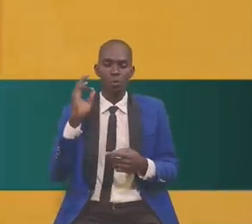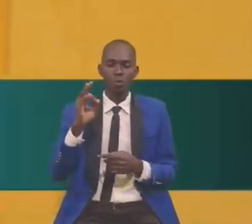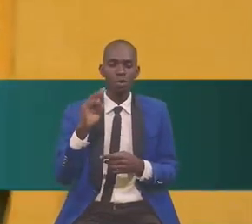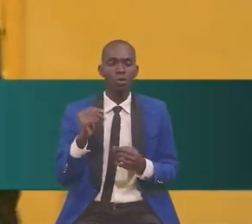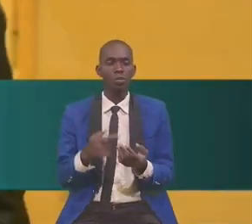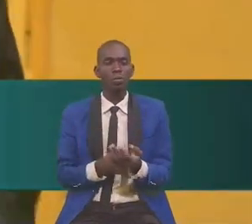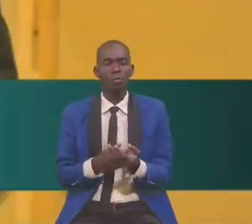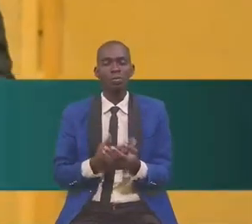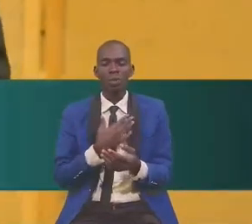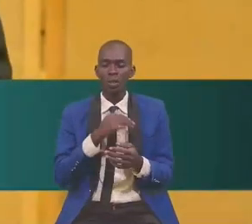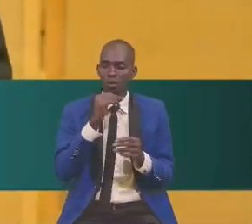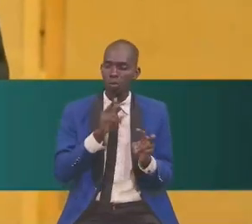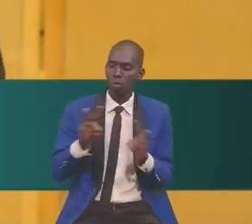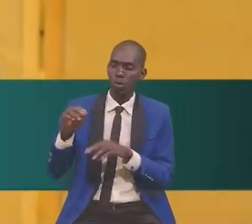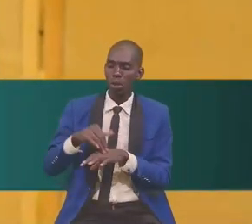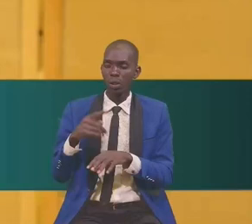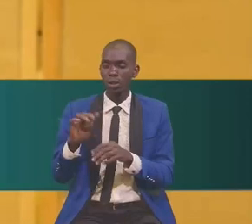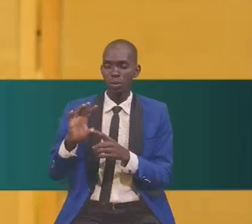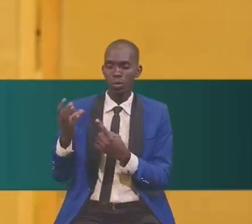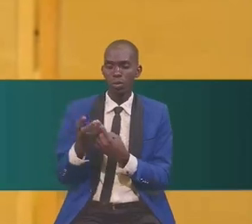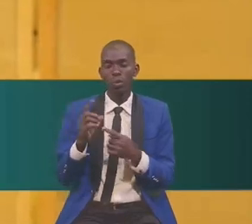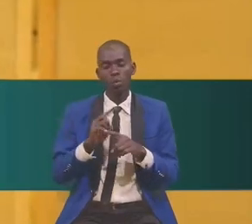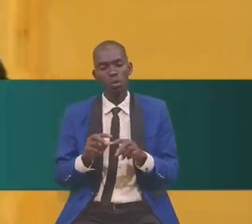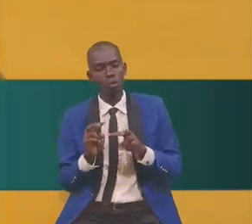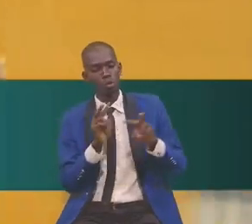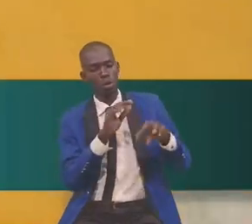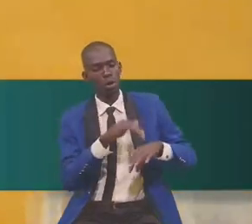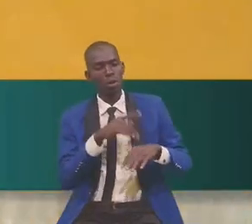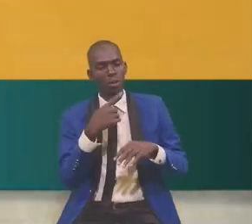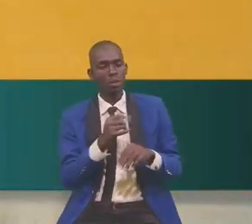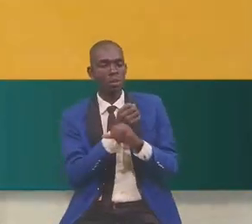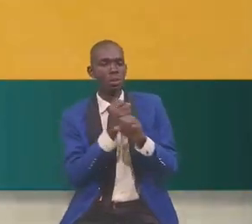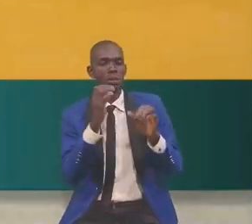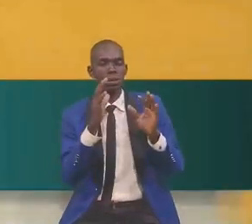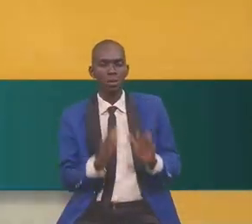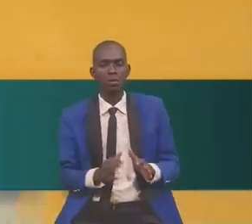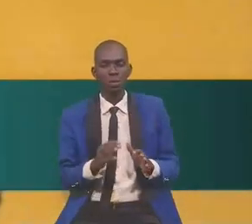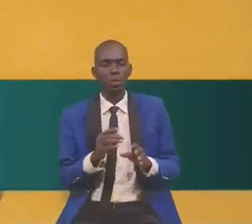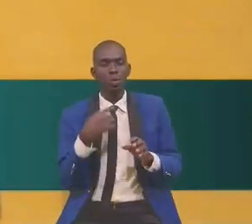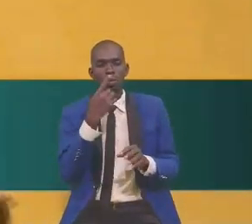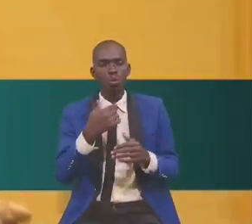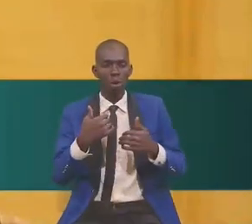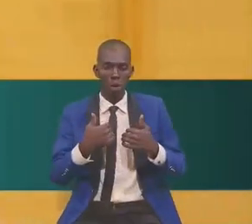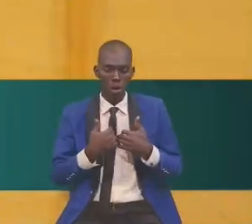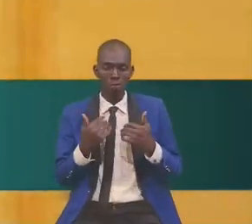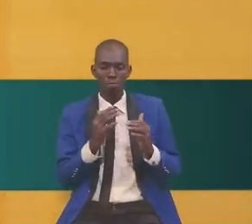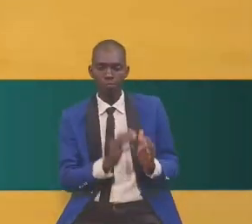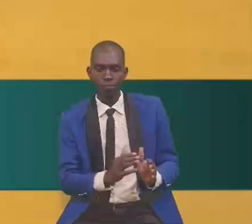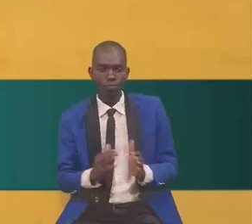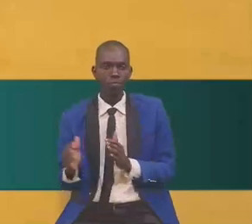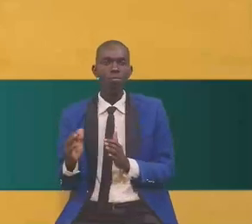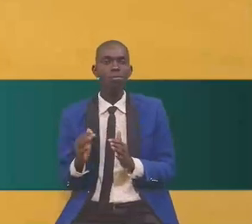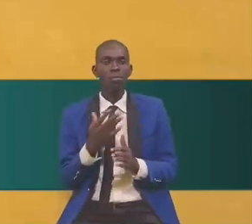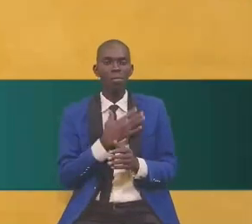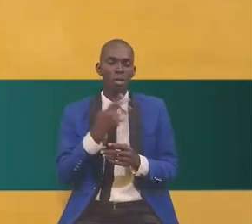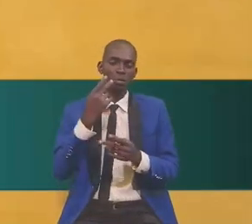condition, regardons le capitaine de notre salut et celui qui nous a prédit, proclamé, prophétisé que